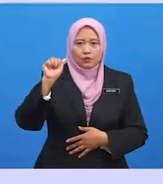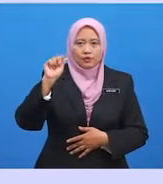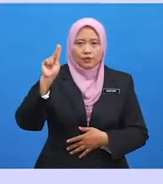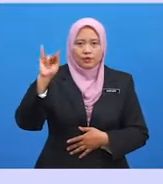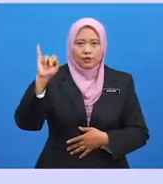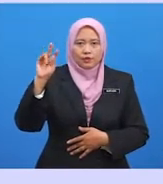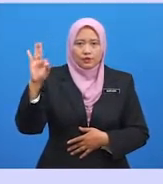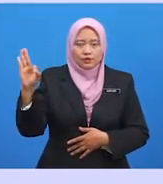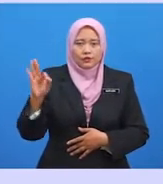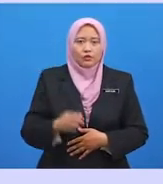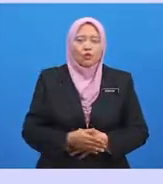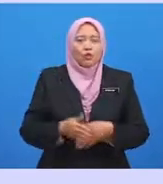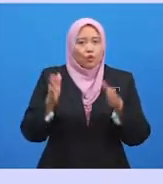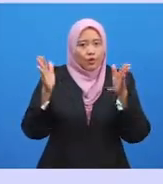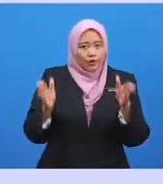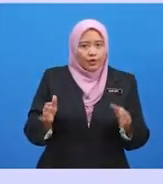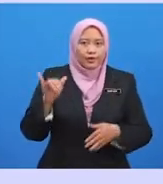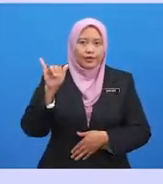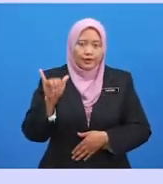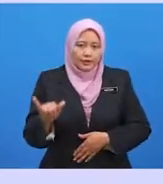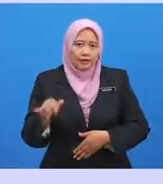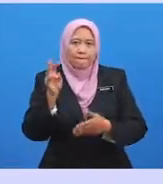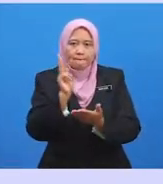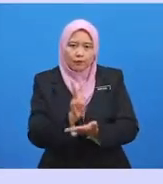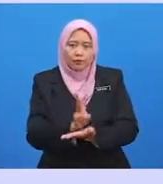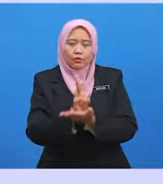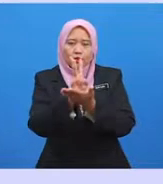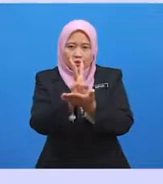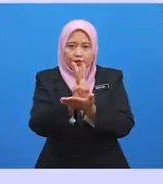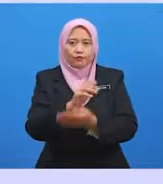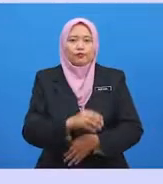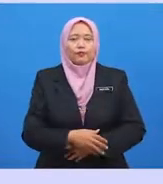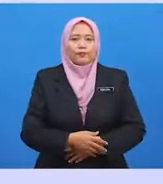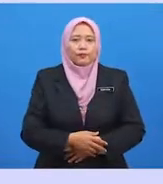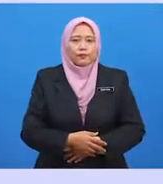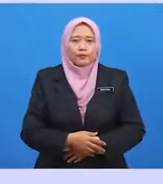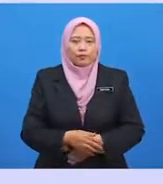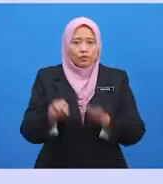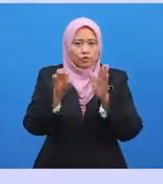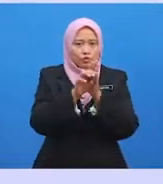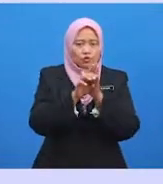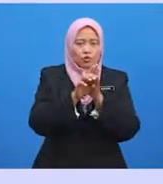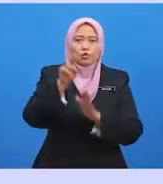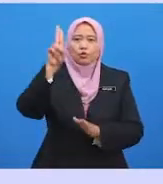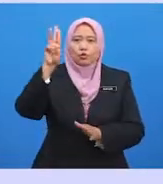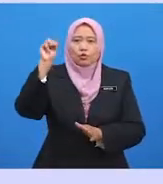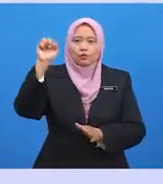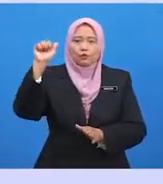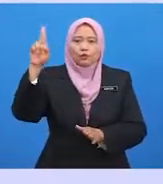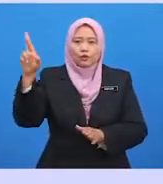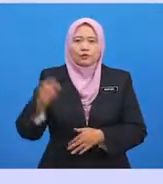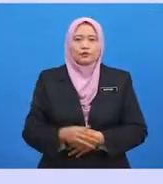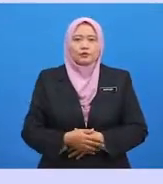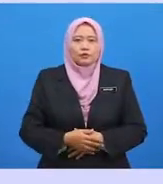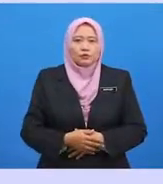orang yang mewakafkan contohnya Sayyidina Umar dalam hadits tadi Duo